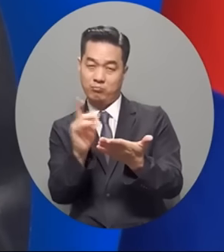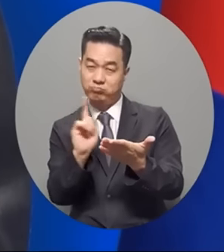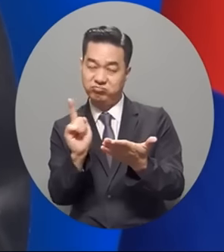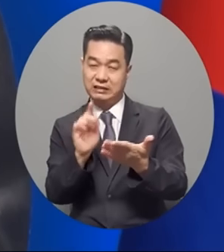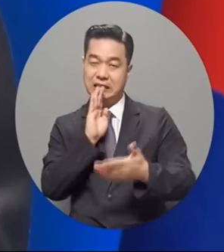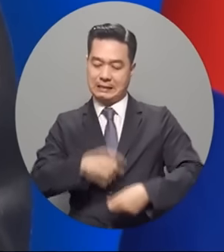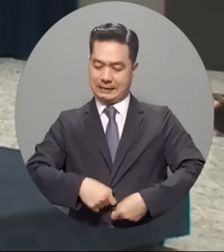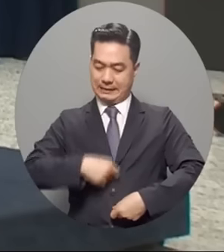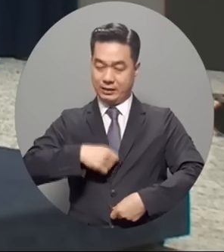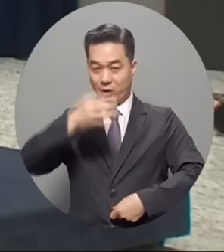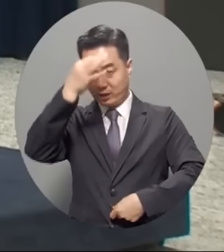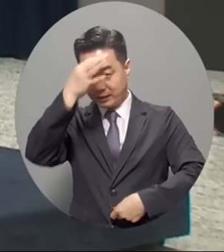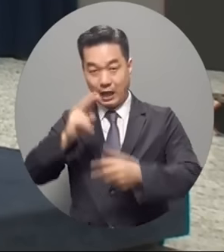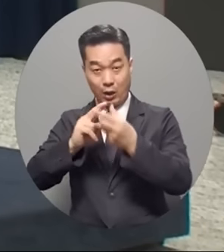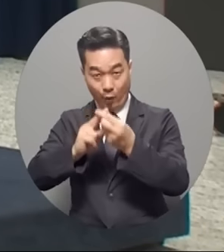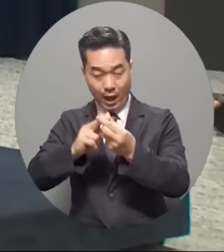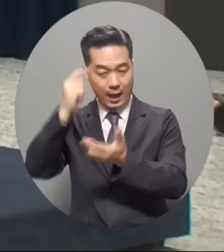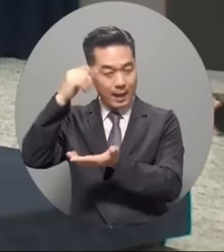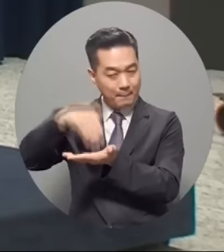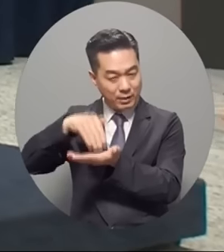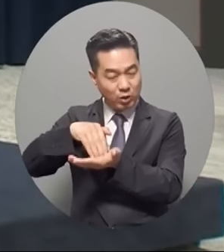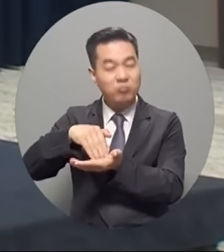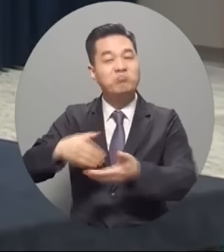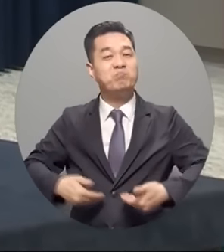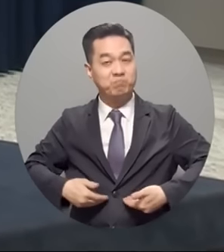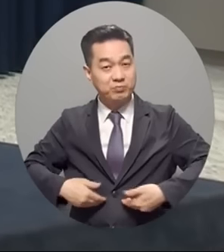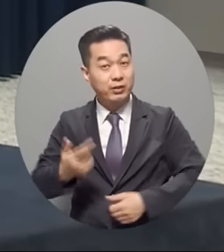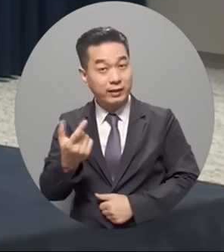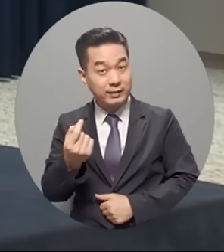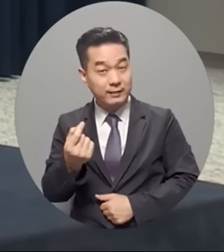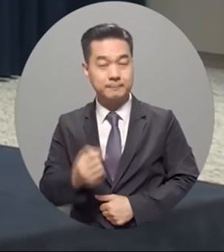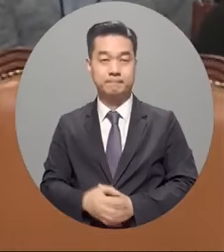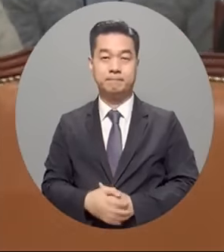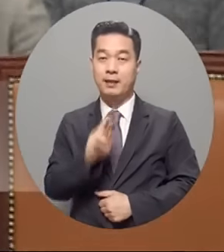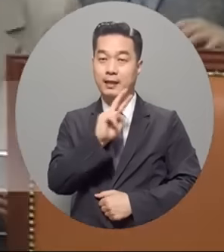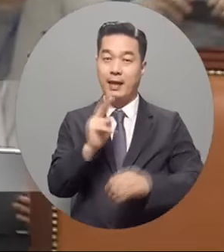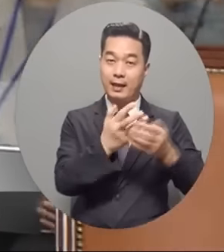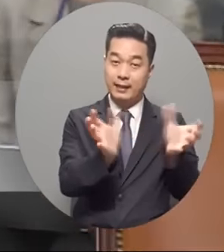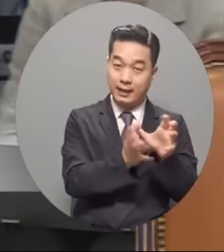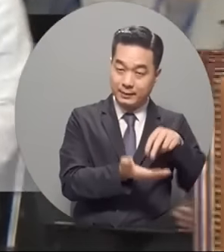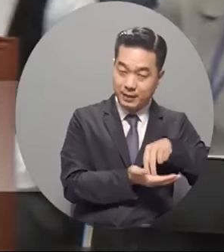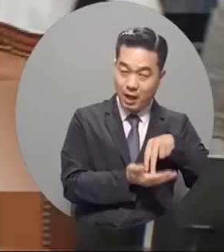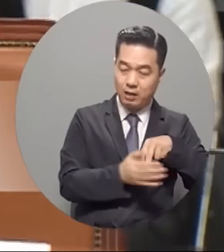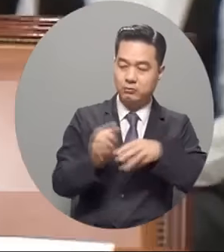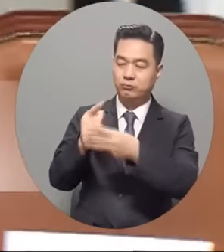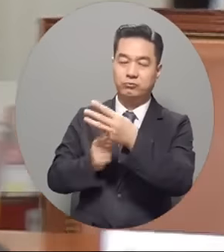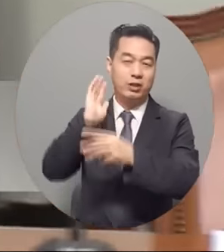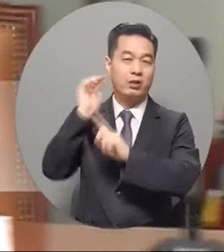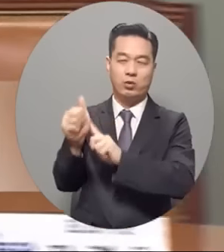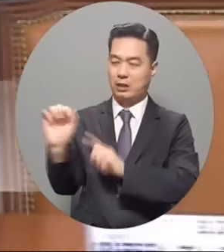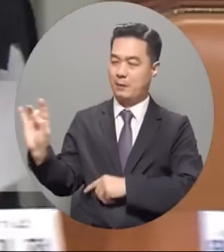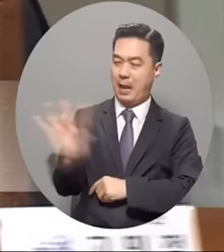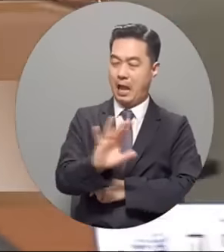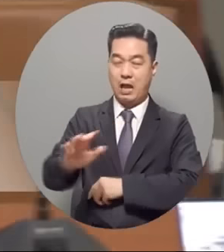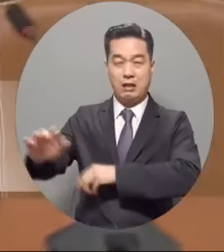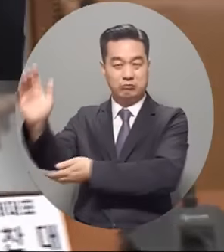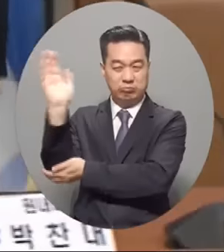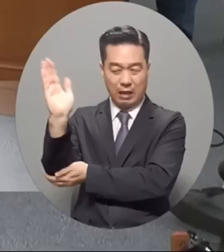진정성 있는 사과와 반성이 될 것으로 보입니다. 야당에서는 윤 대통령이 일방통행식 국정